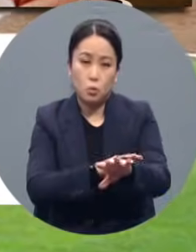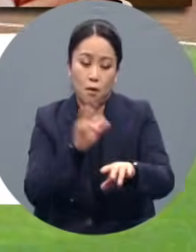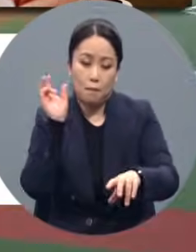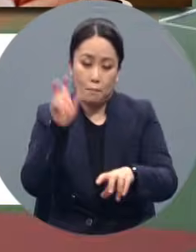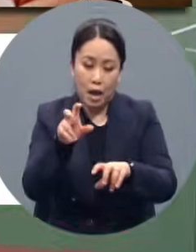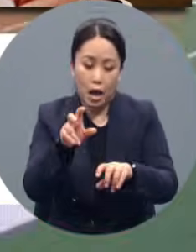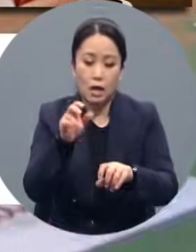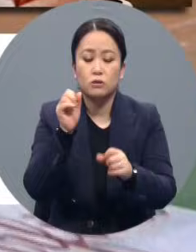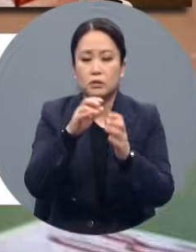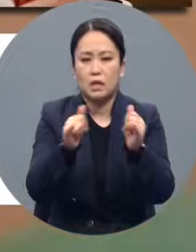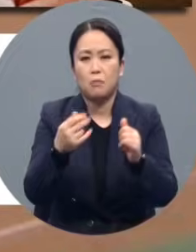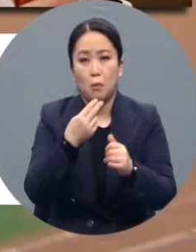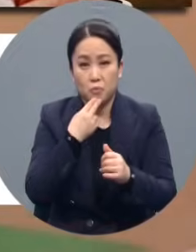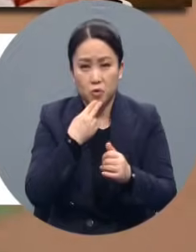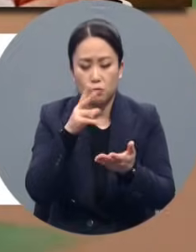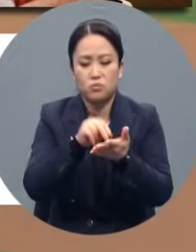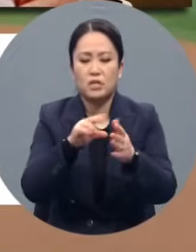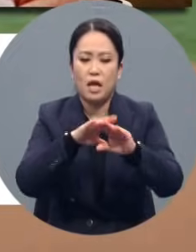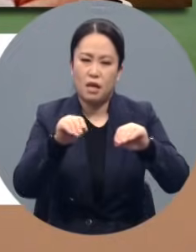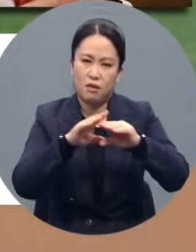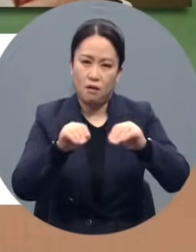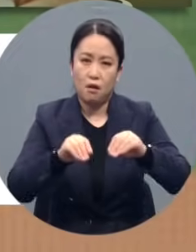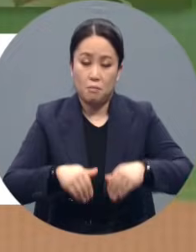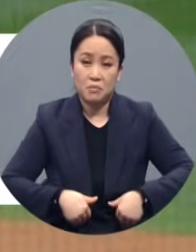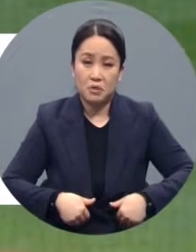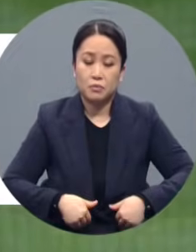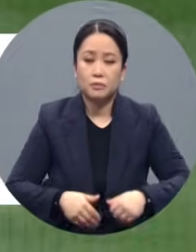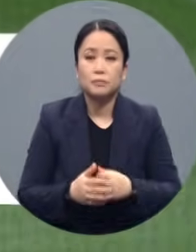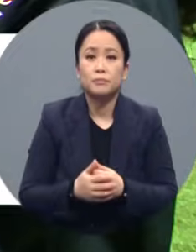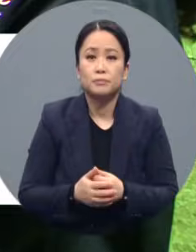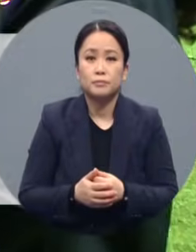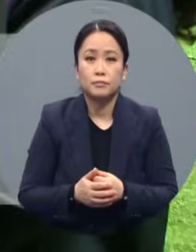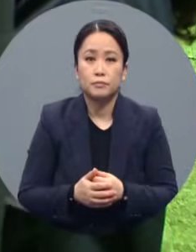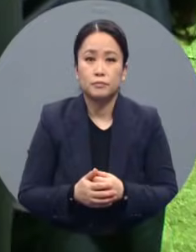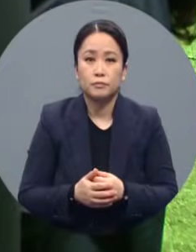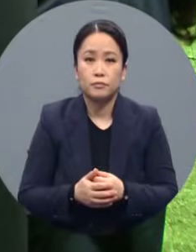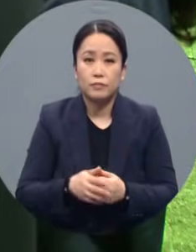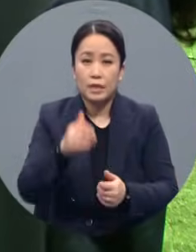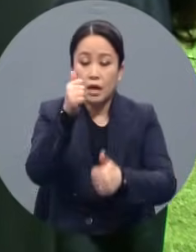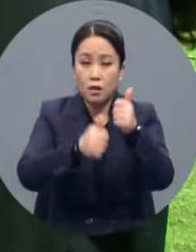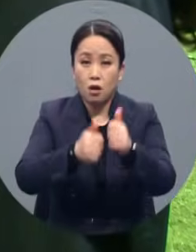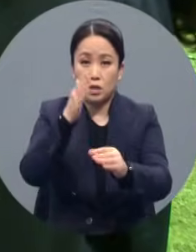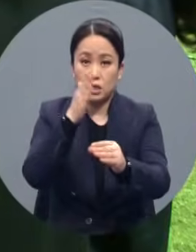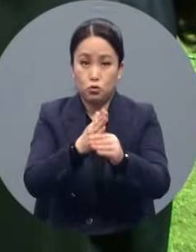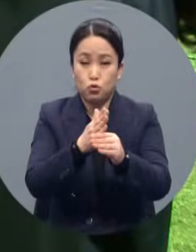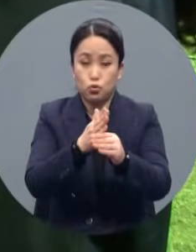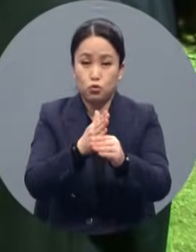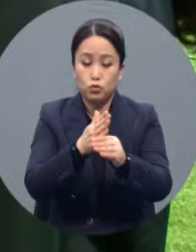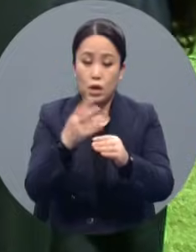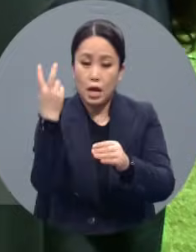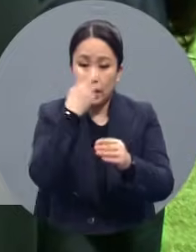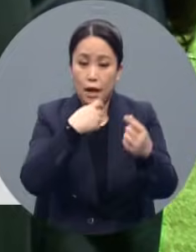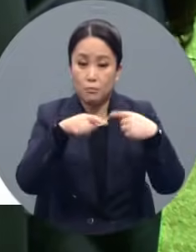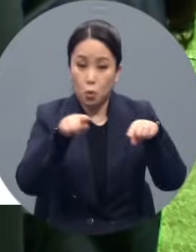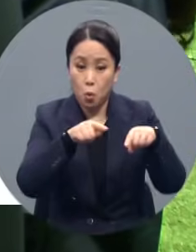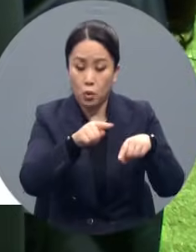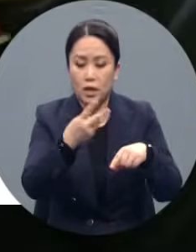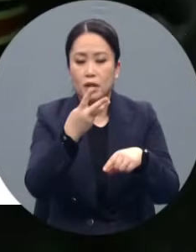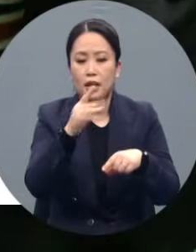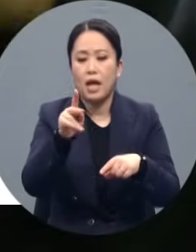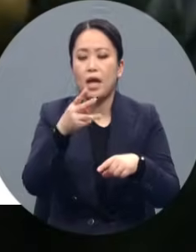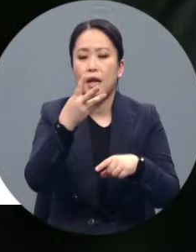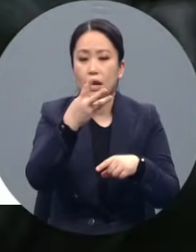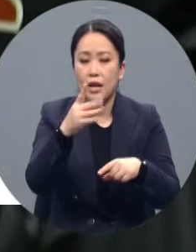거 이런 문제도 해결을 해야 되는 그런 숙제가 아직 남아있죠. 시즌 중 사령탑이 레리 서튼 감독으로